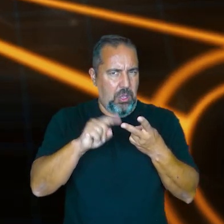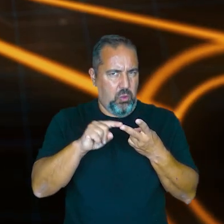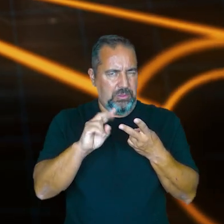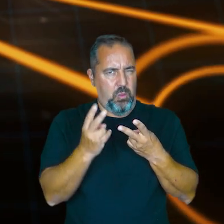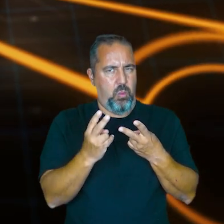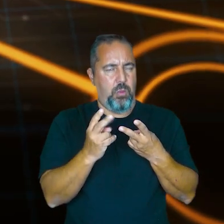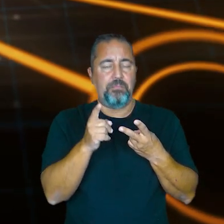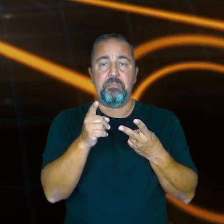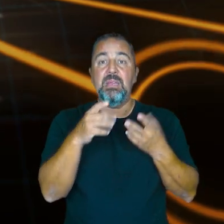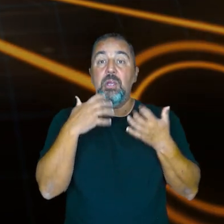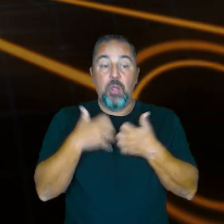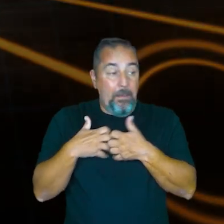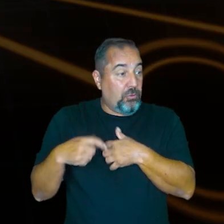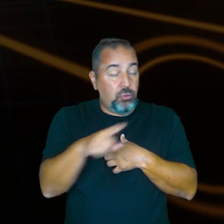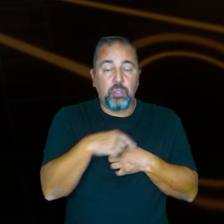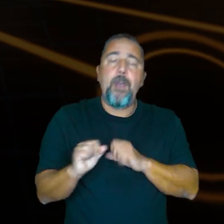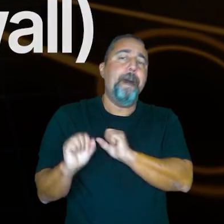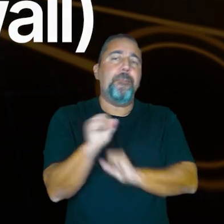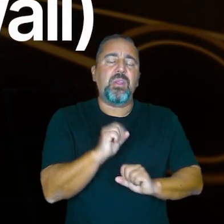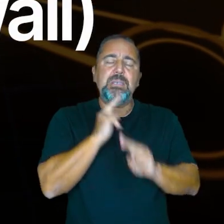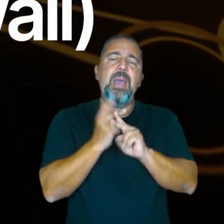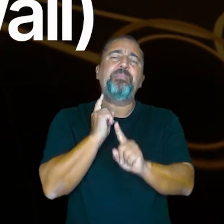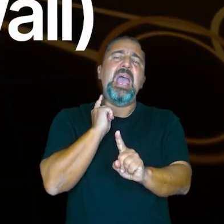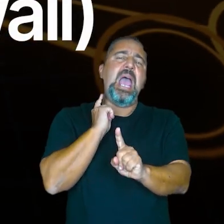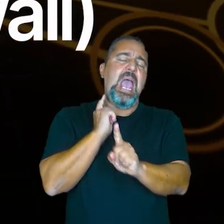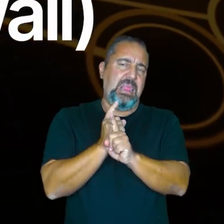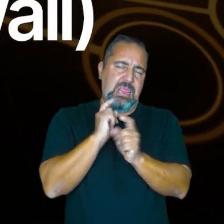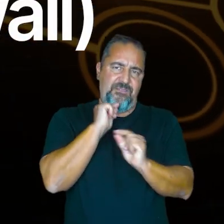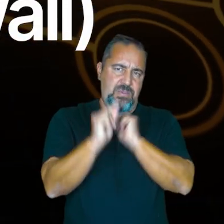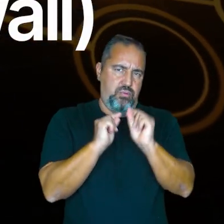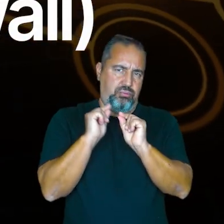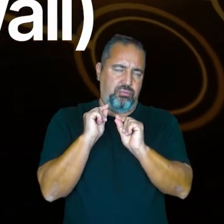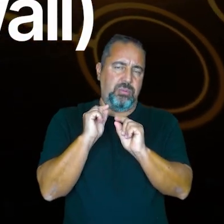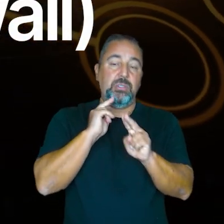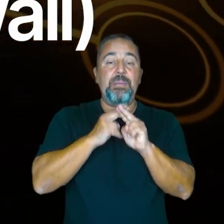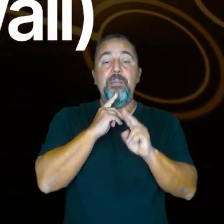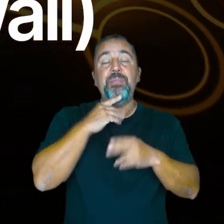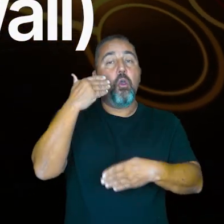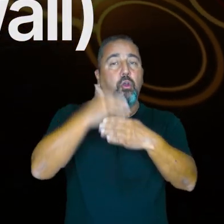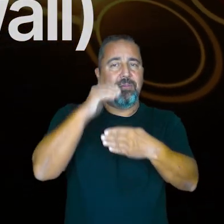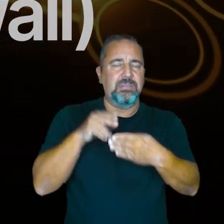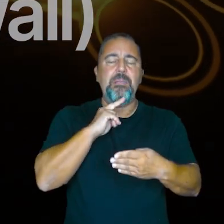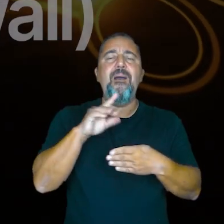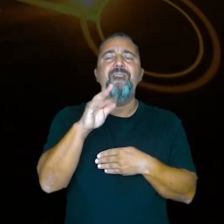Bigarren aholkua. Gorde gailuak antivirus batekin eta su-ebaki batekin. Firewall.